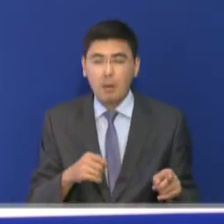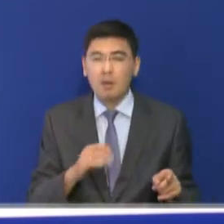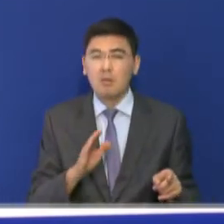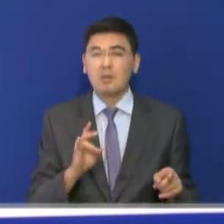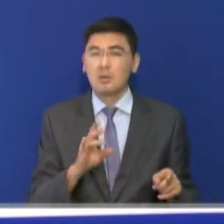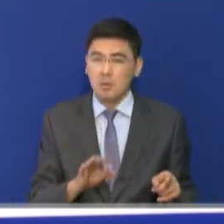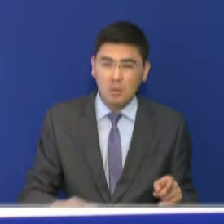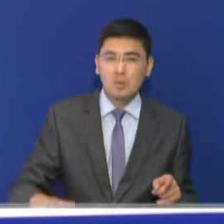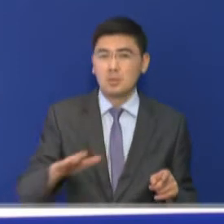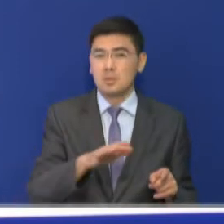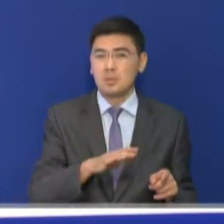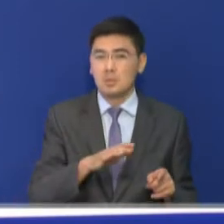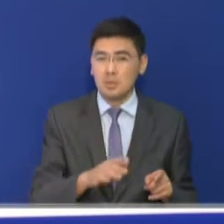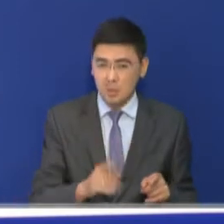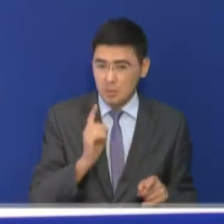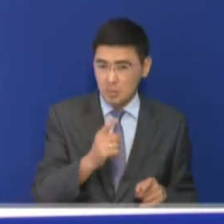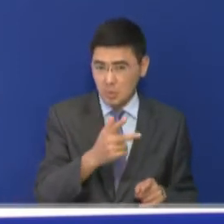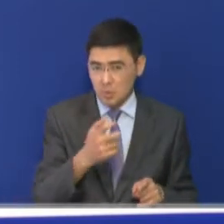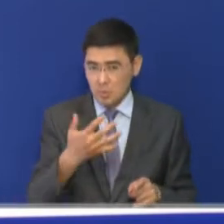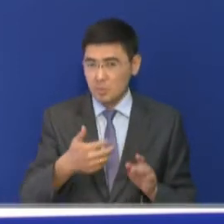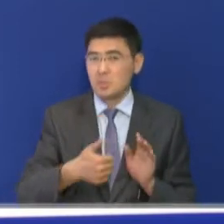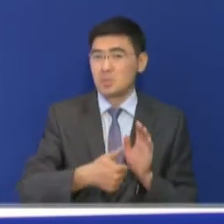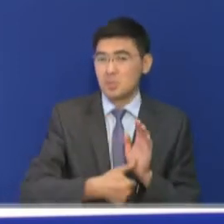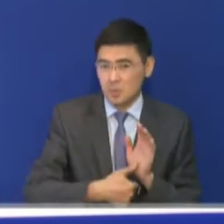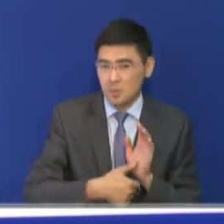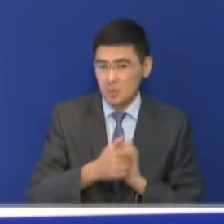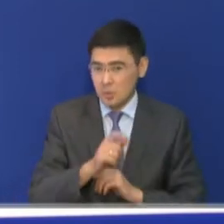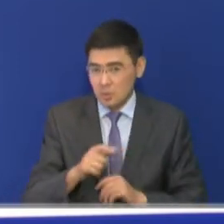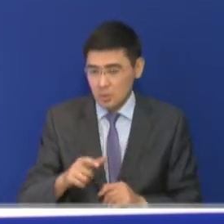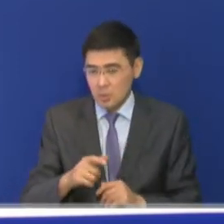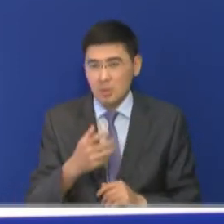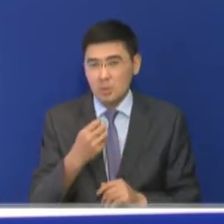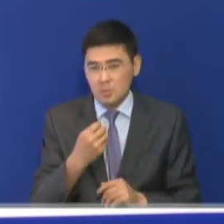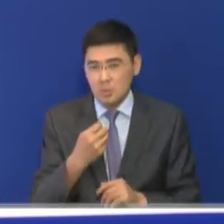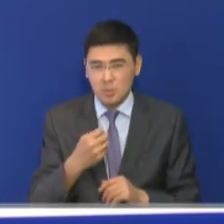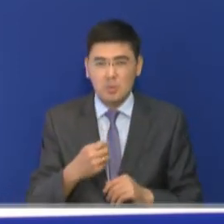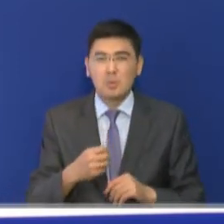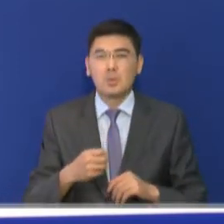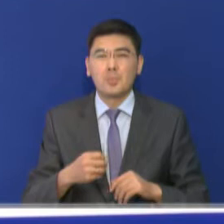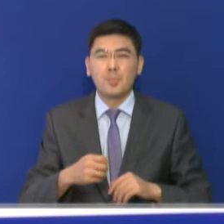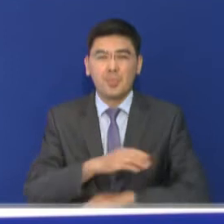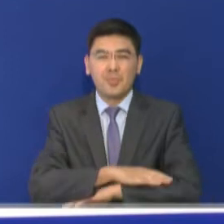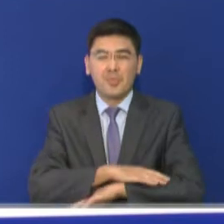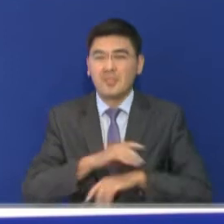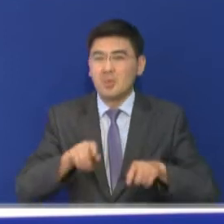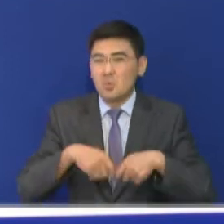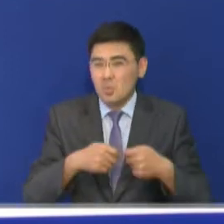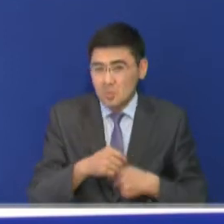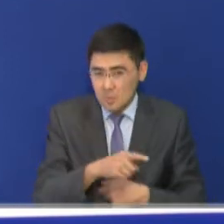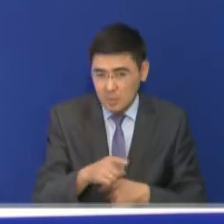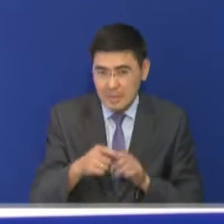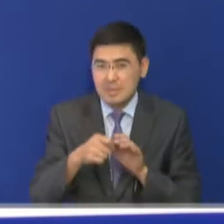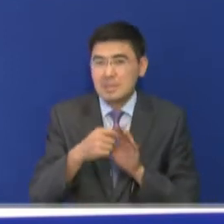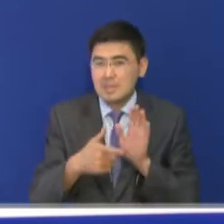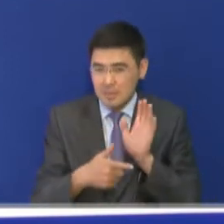жағдай режимін бұзу бойынша 1356 және төтенше жағдай кезінде құқықтық тәртіпті бұзуға итермелейтін әрекеттерге қатысты